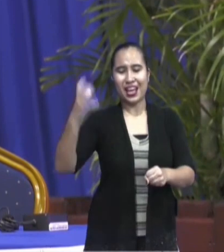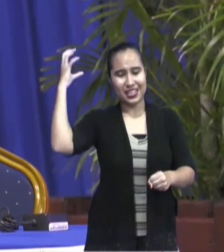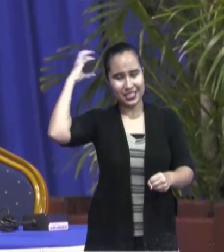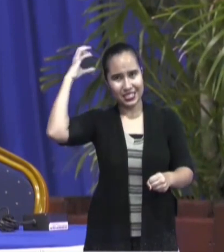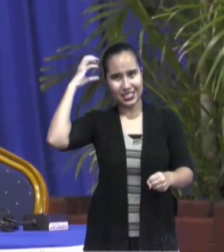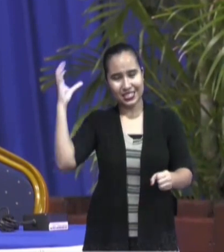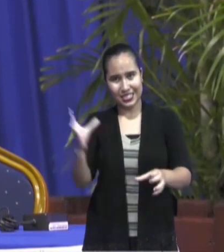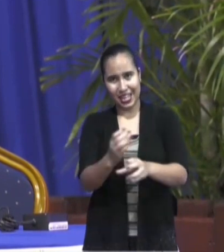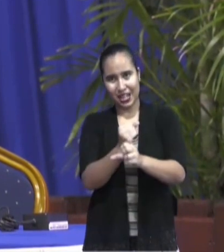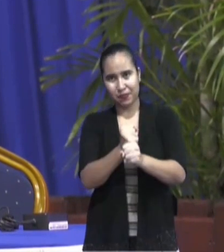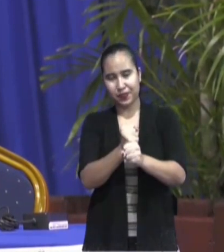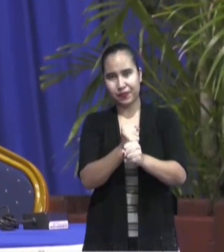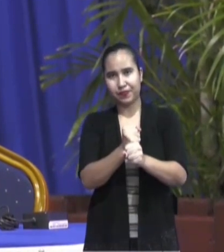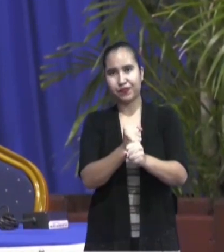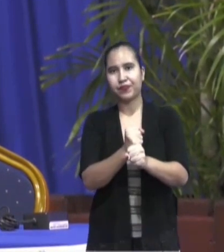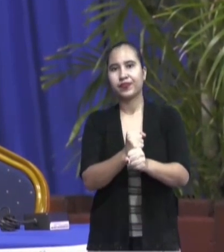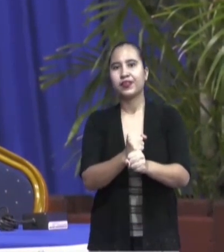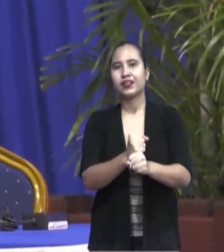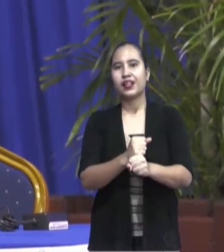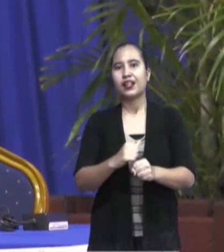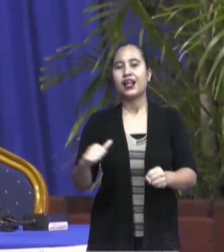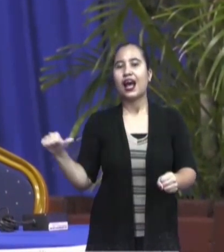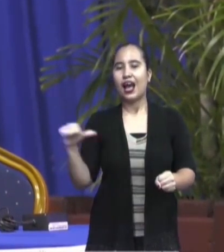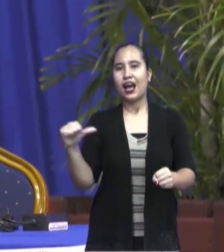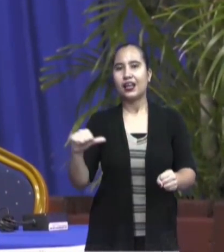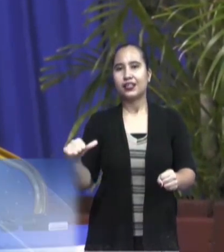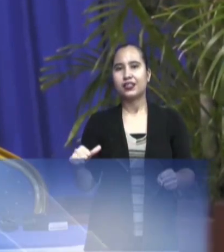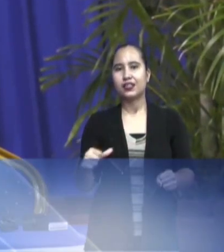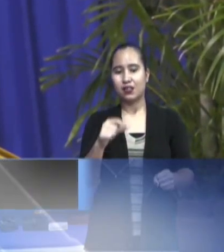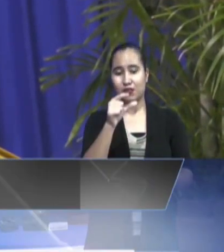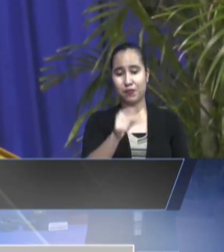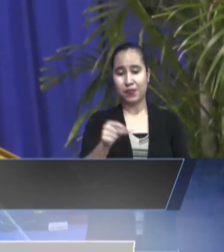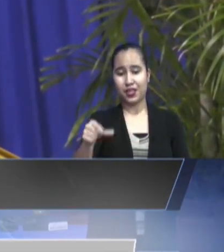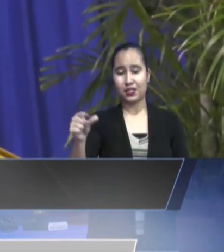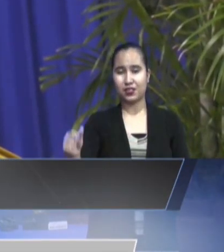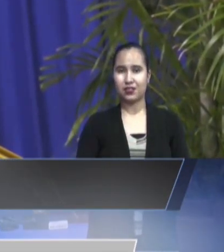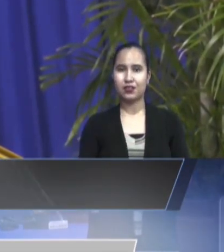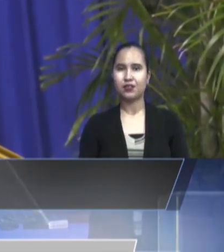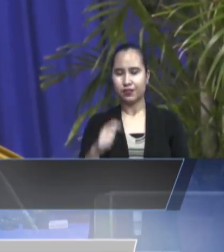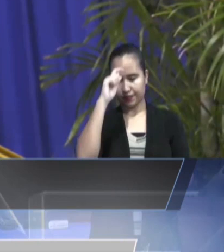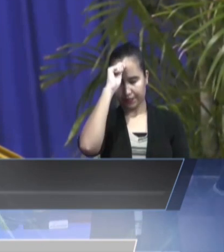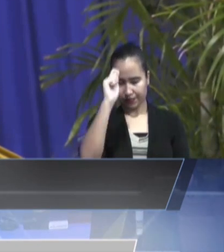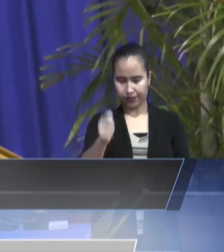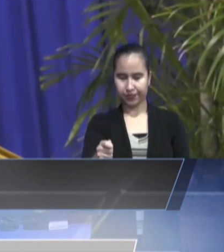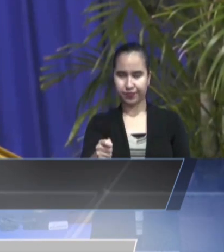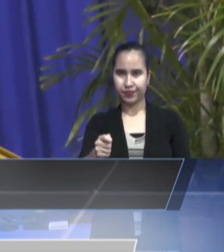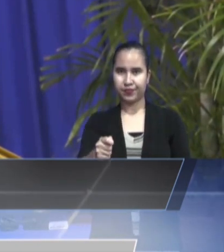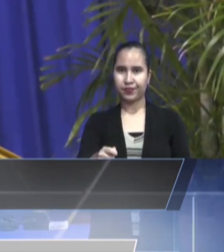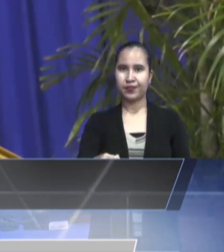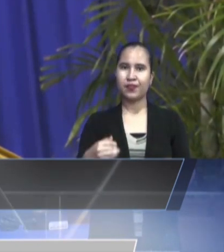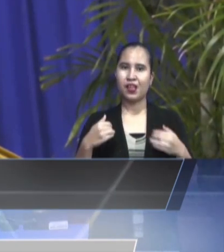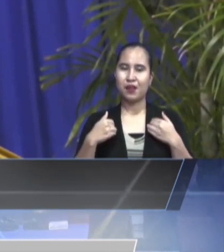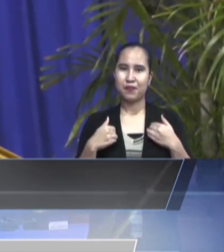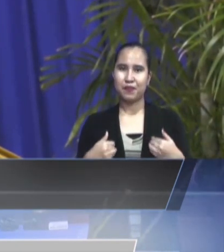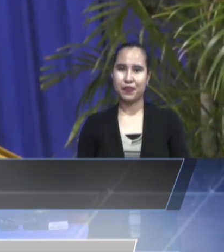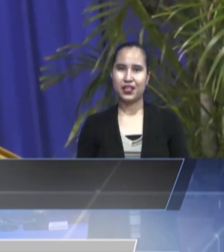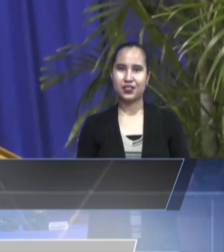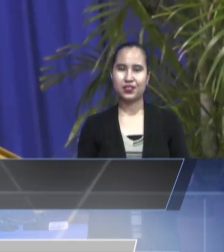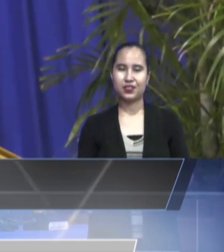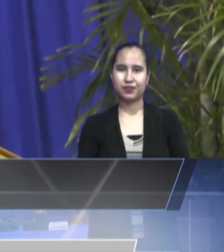alle particuliere initiatief wat leugen het fonds kan worden afgestemd met particulieren die wist zat die